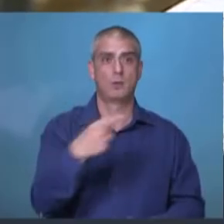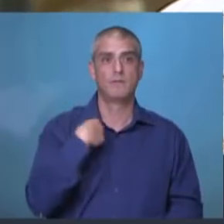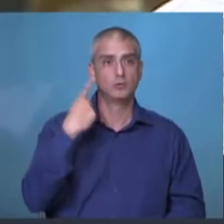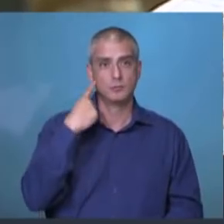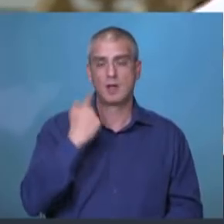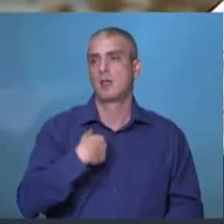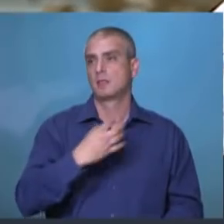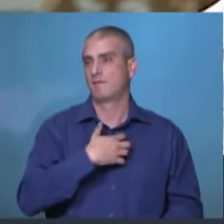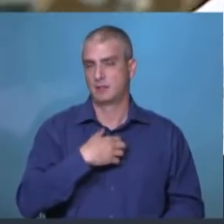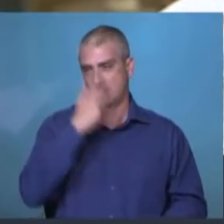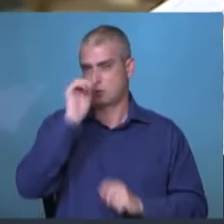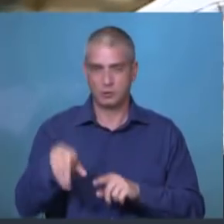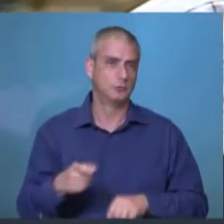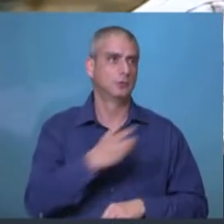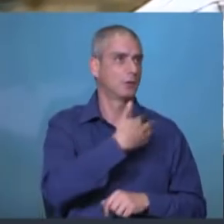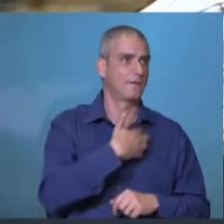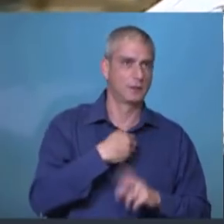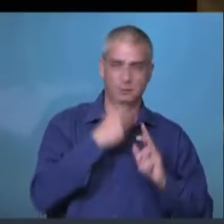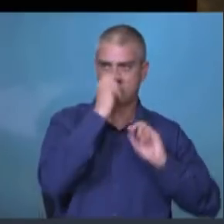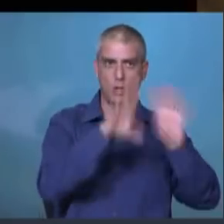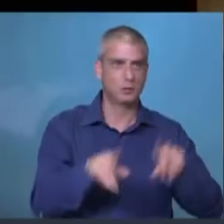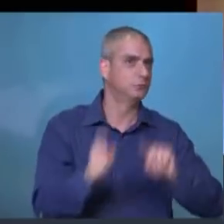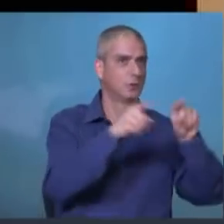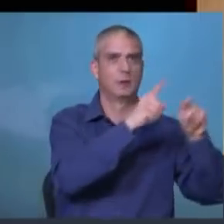אני נוטש, נפגעתי אני נוטש, נפגעתי אני נוטש.